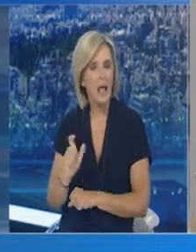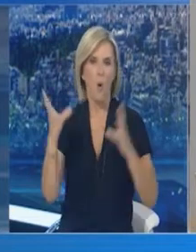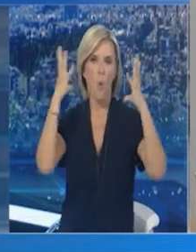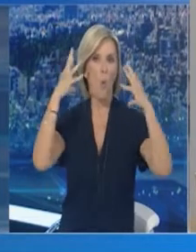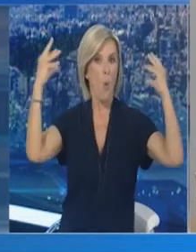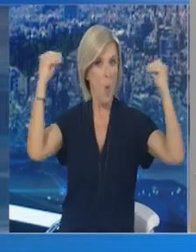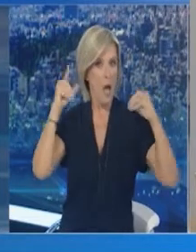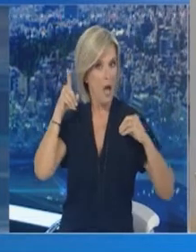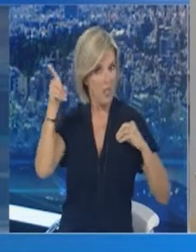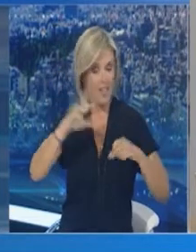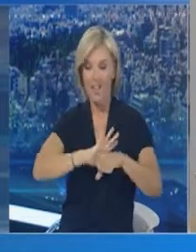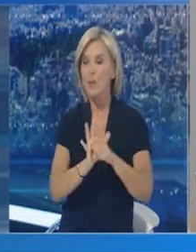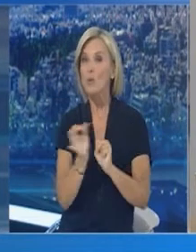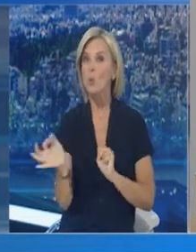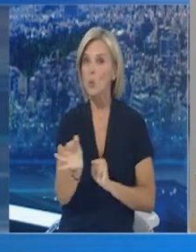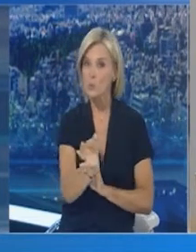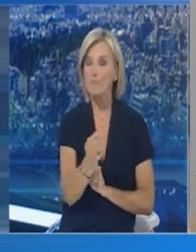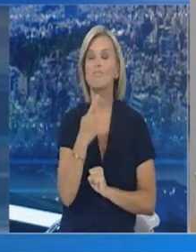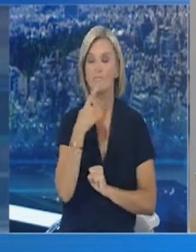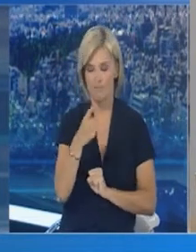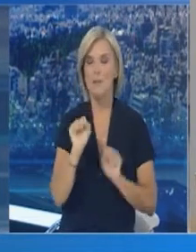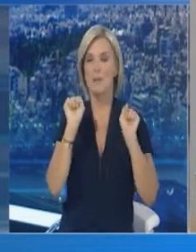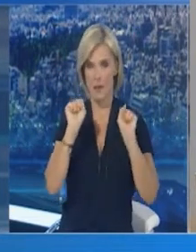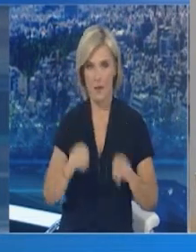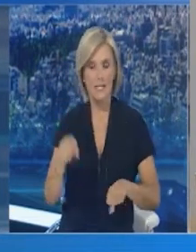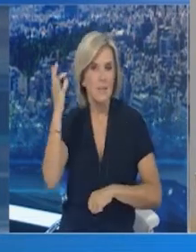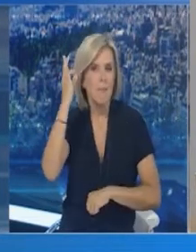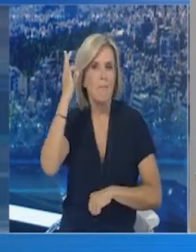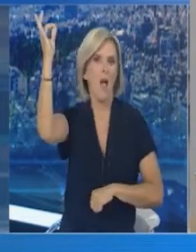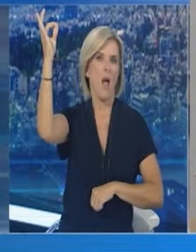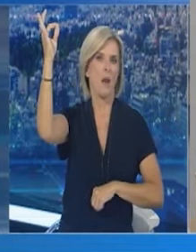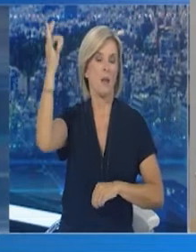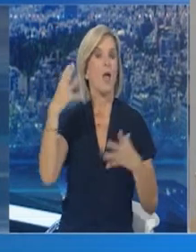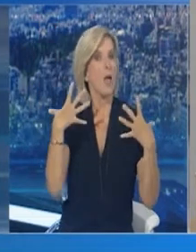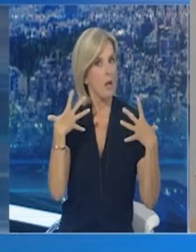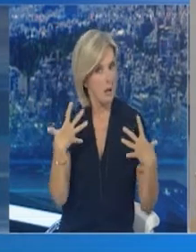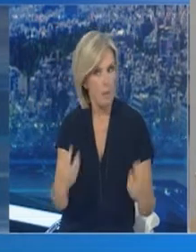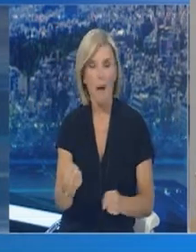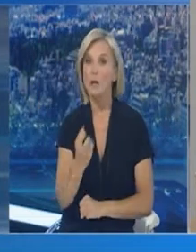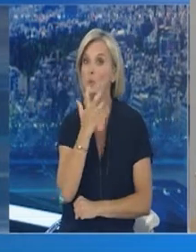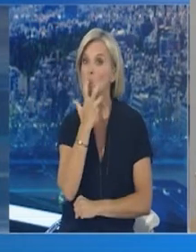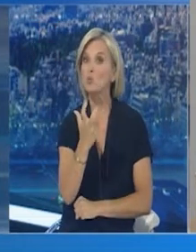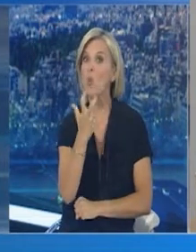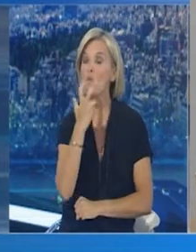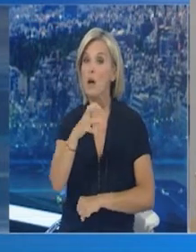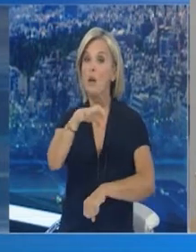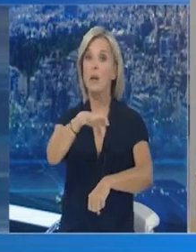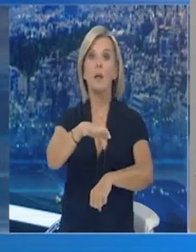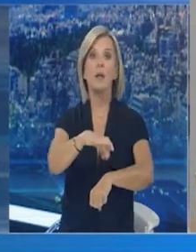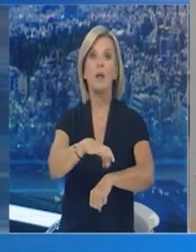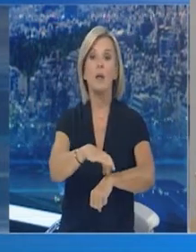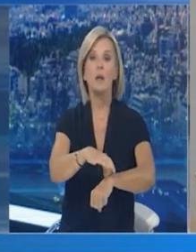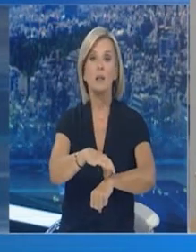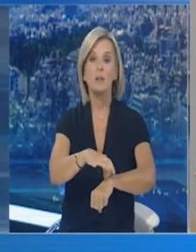Ολλανδία επιβεβαιώνουν την σπανιότητα μιας σοβαρής νόσου σε